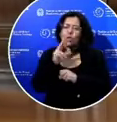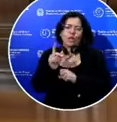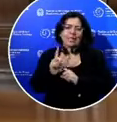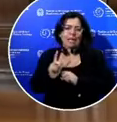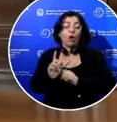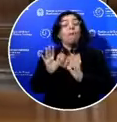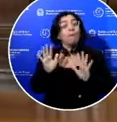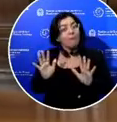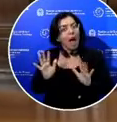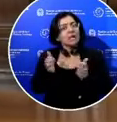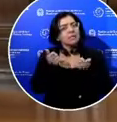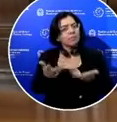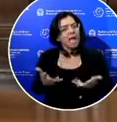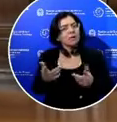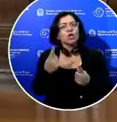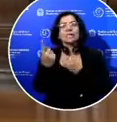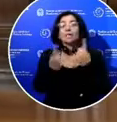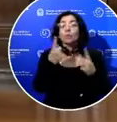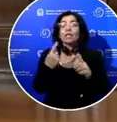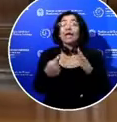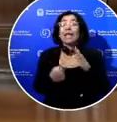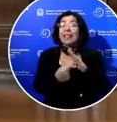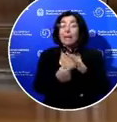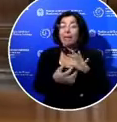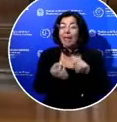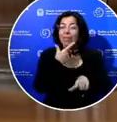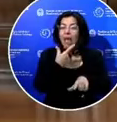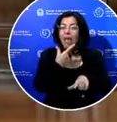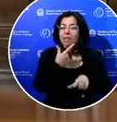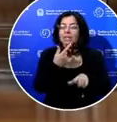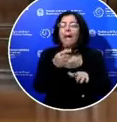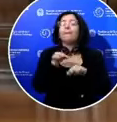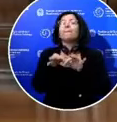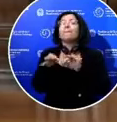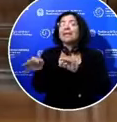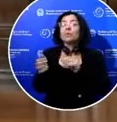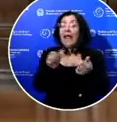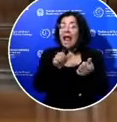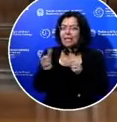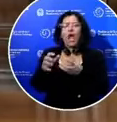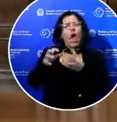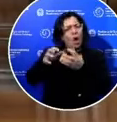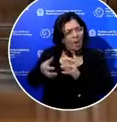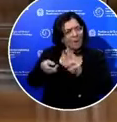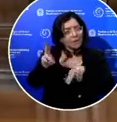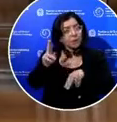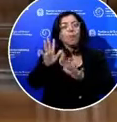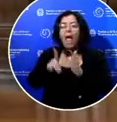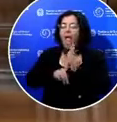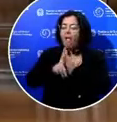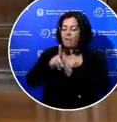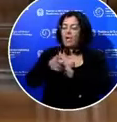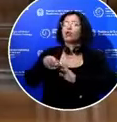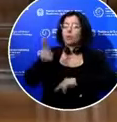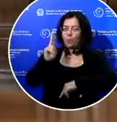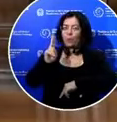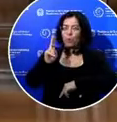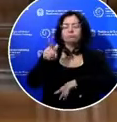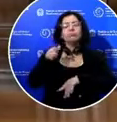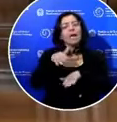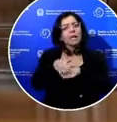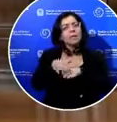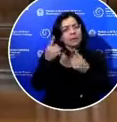nei casi di dipendenze, le misure alternative sono più complesse ma più efficaci, ed è l'esperienza